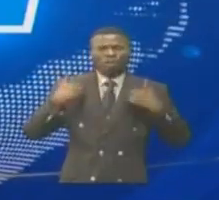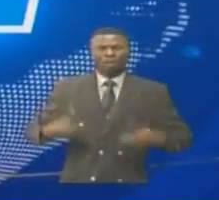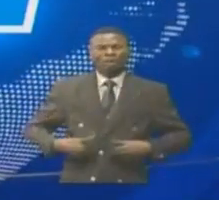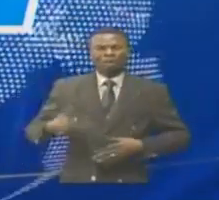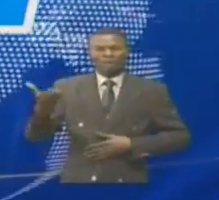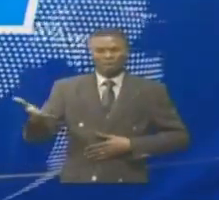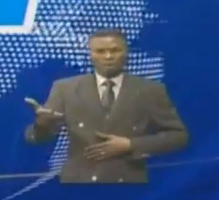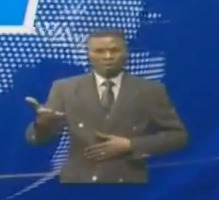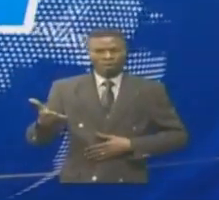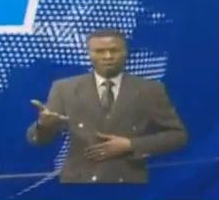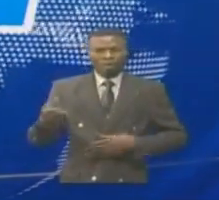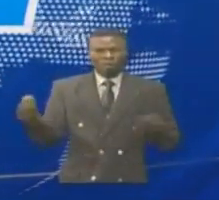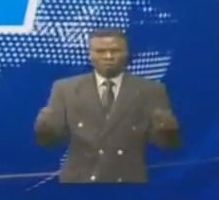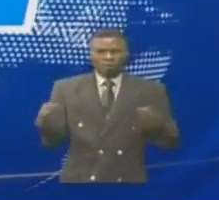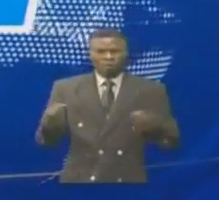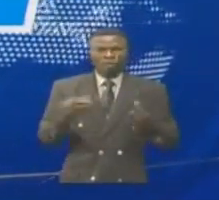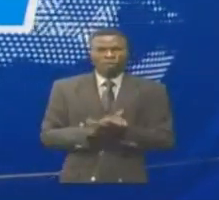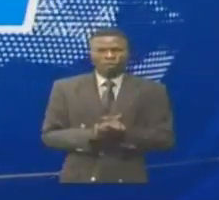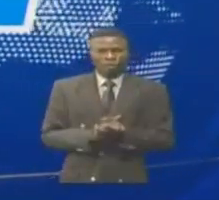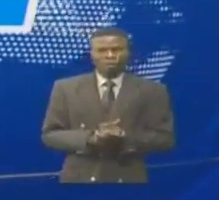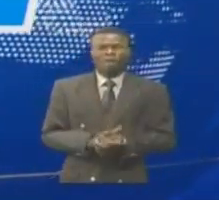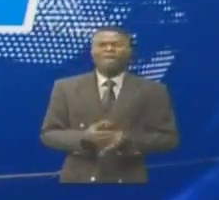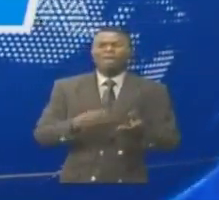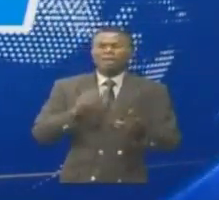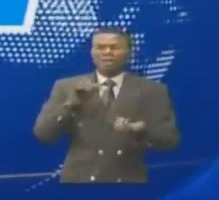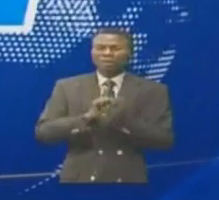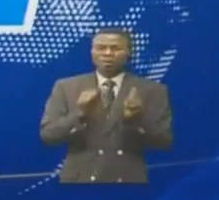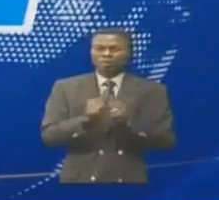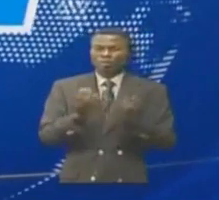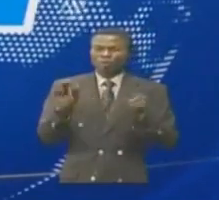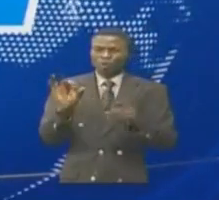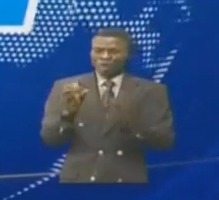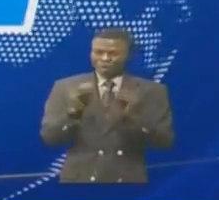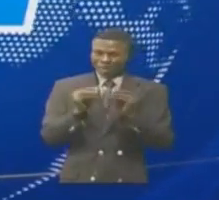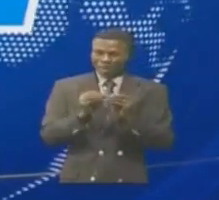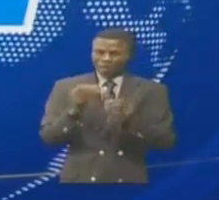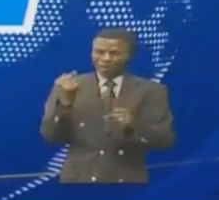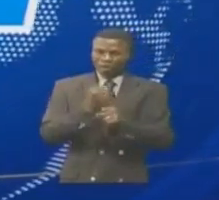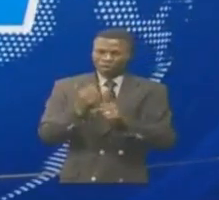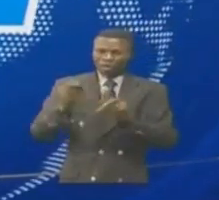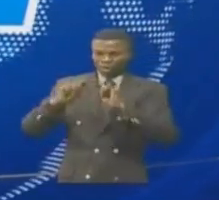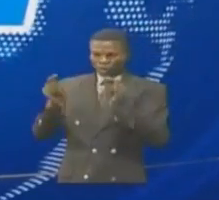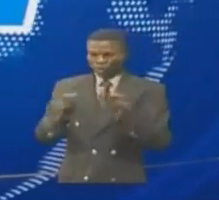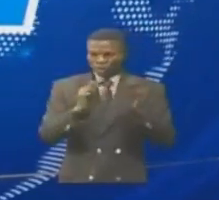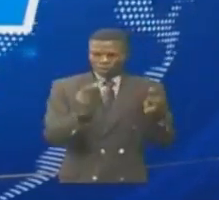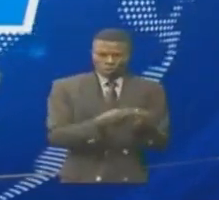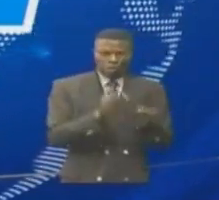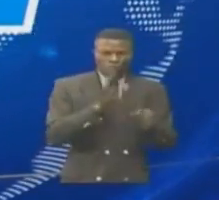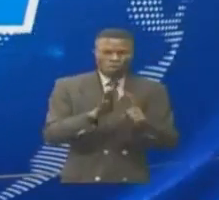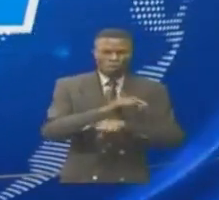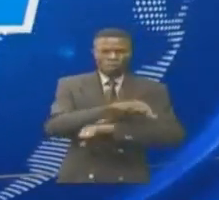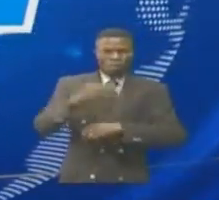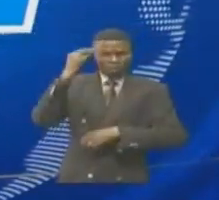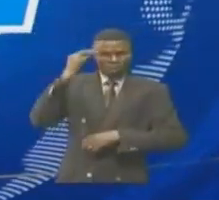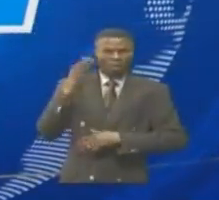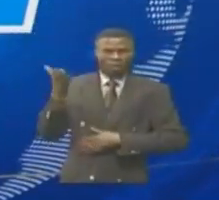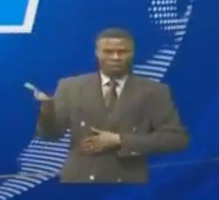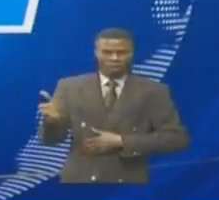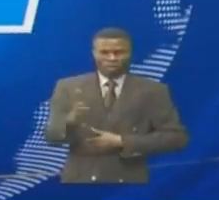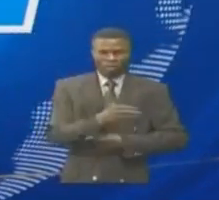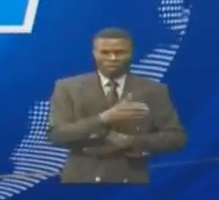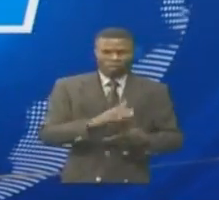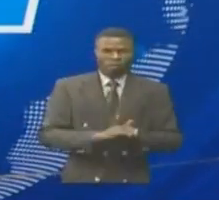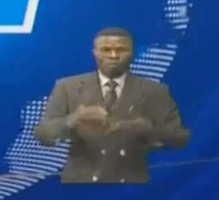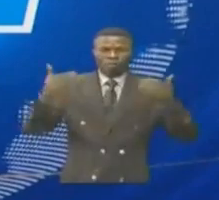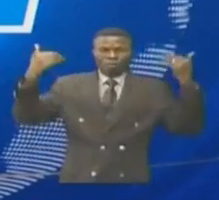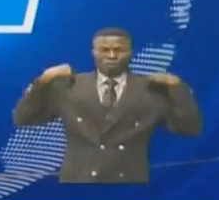santé, qui a fait l'objet de l'atelier des travaux de la commission interministérielle. Le chef